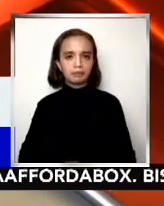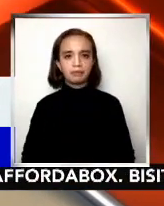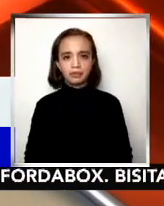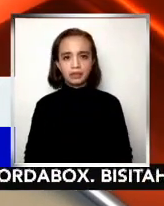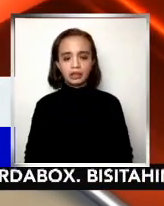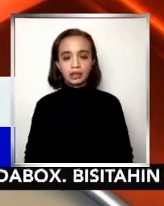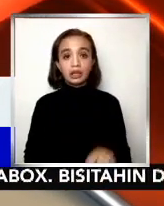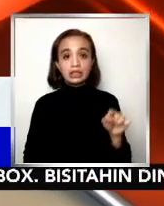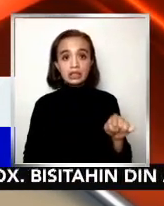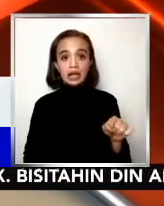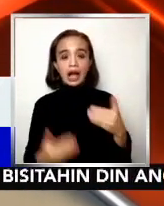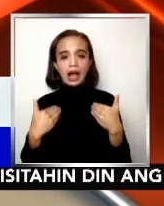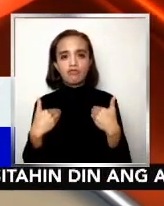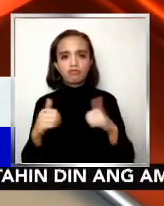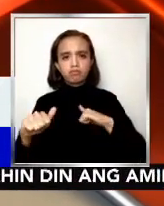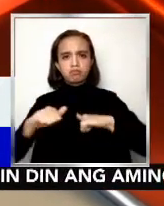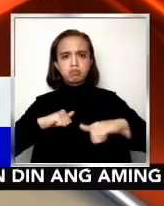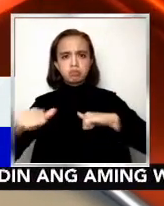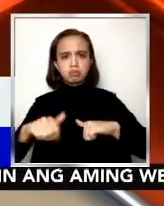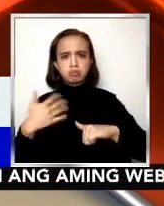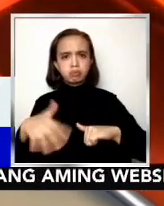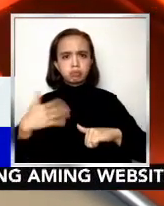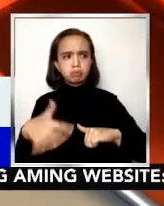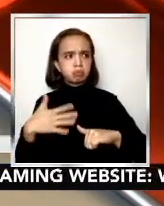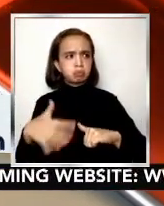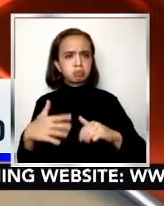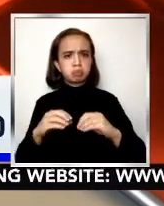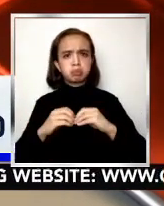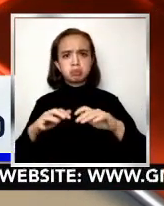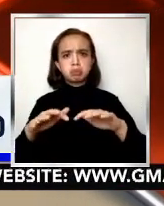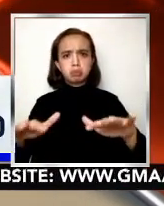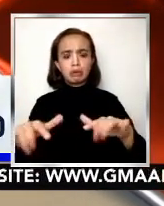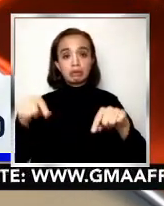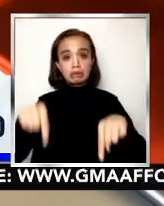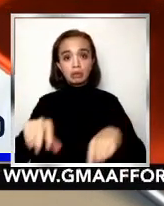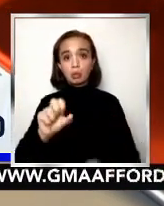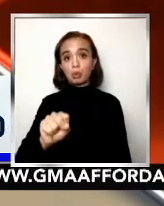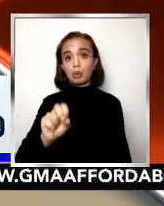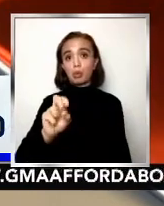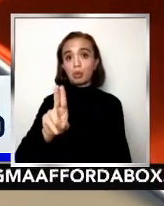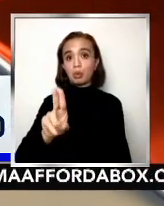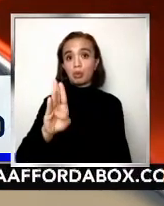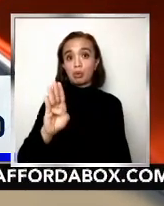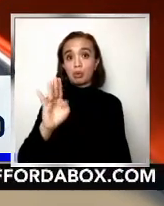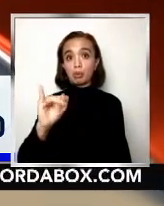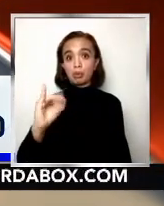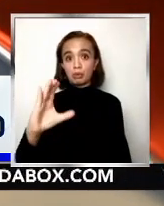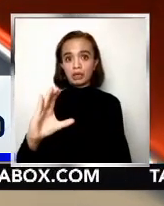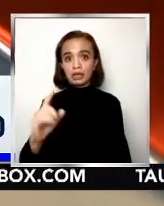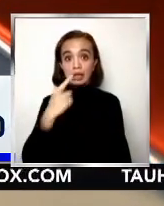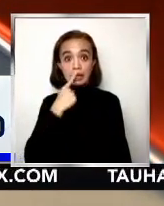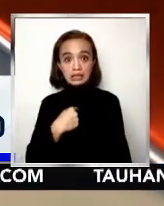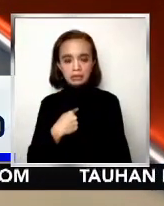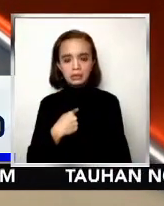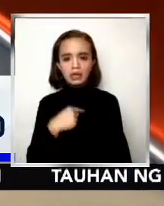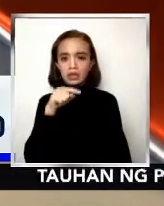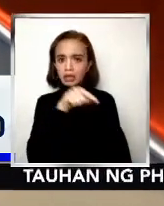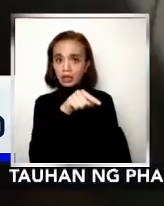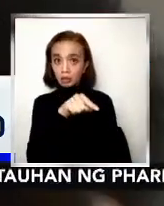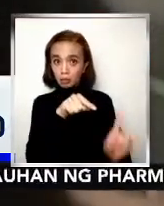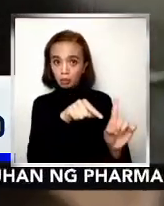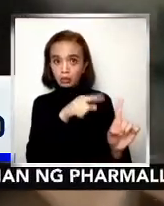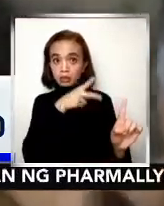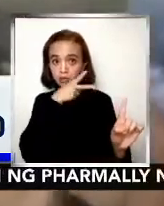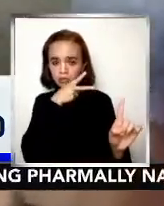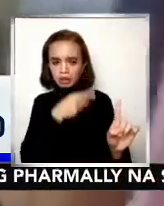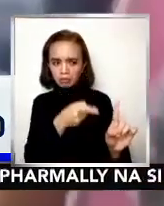sa Subic. Actually, ang report nga sa atin ay nagbabangka pa itong si Rico para umangkat ng droga.